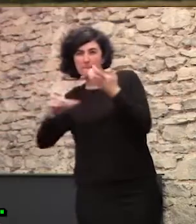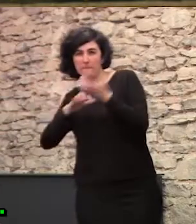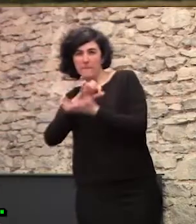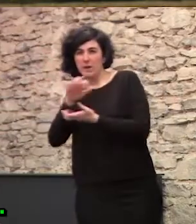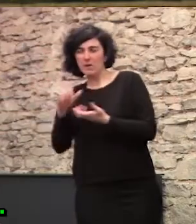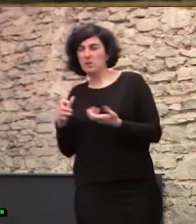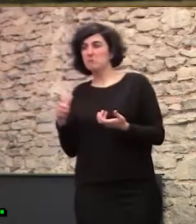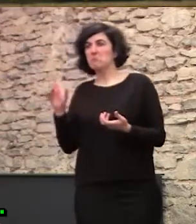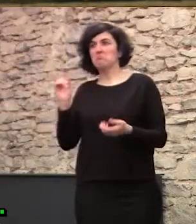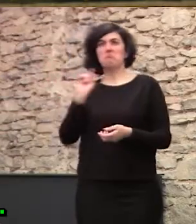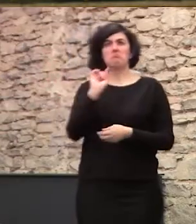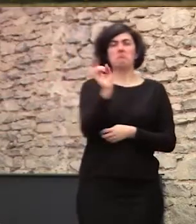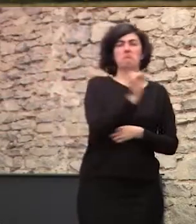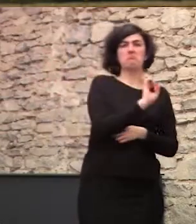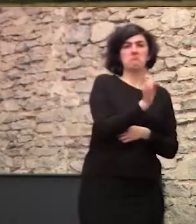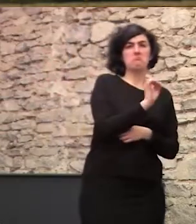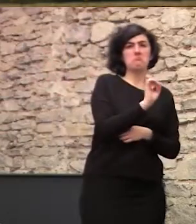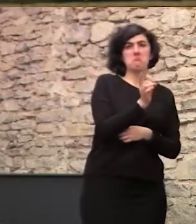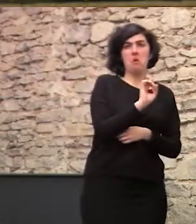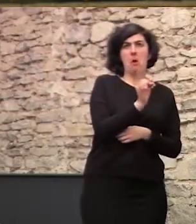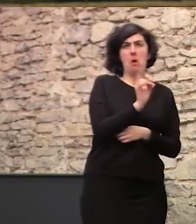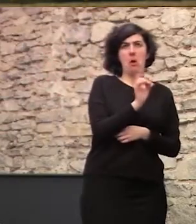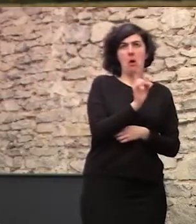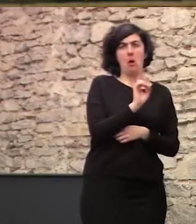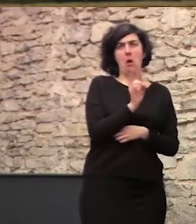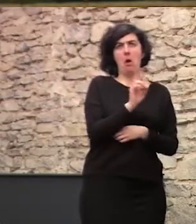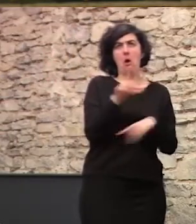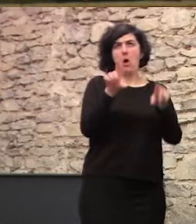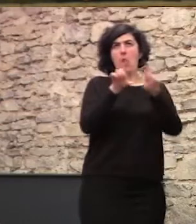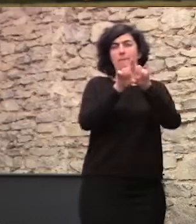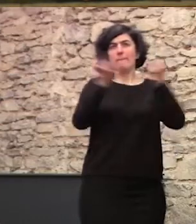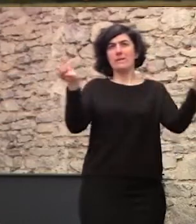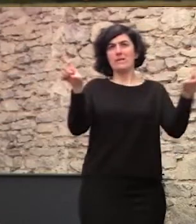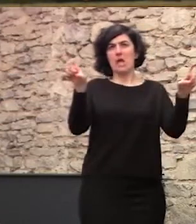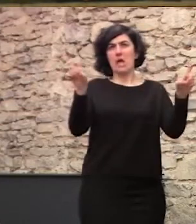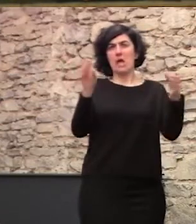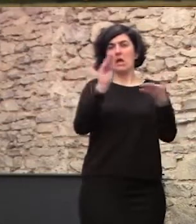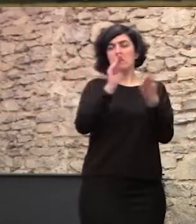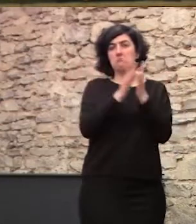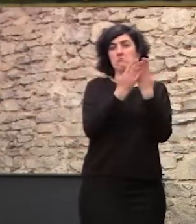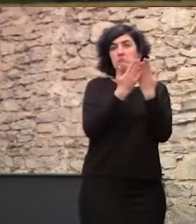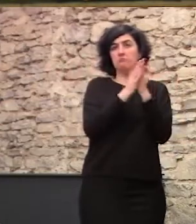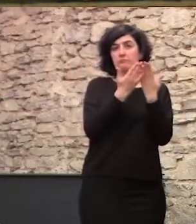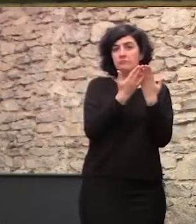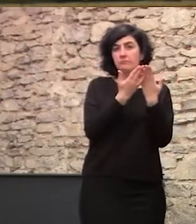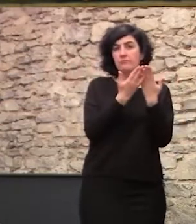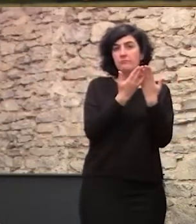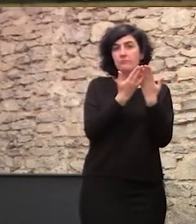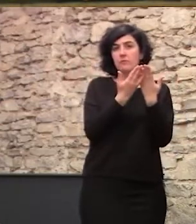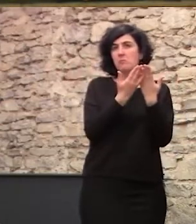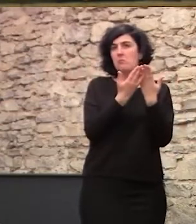Ez, argitaletxekoei irutu zitzaien oso... Bueno,